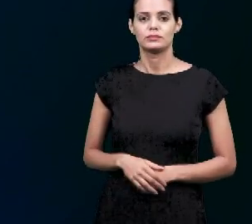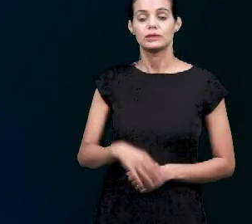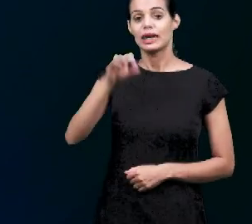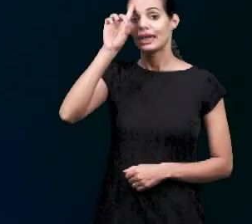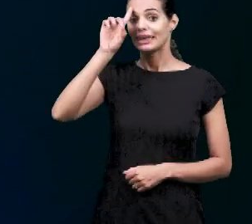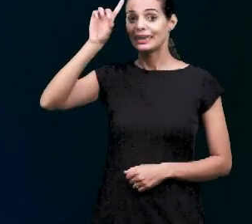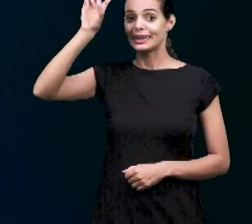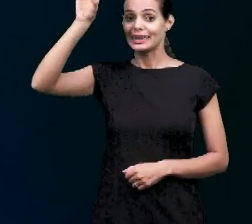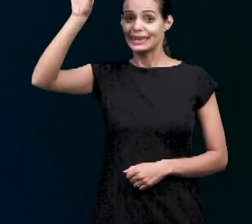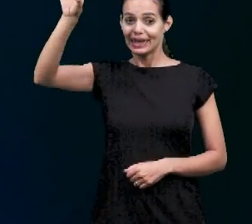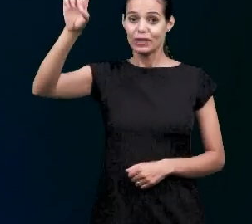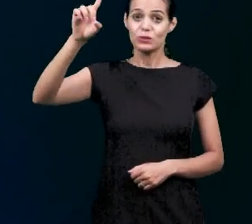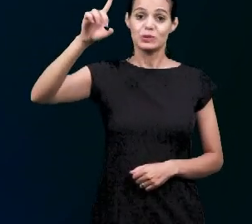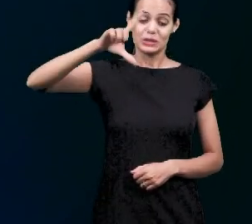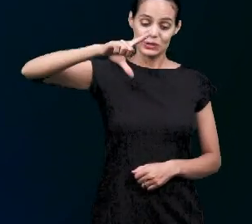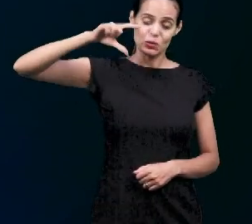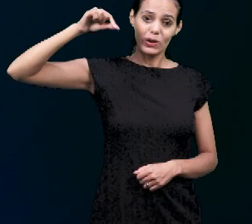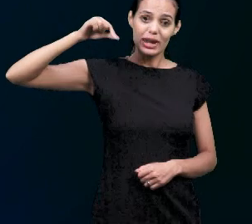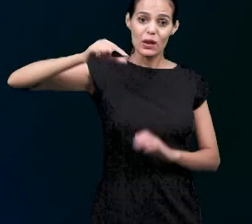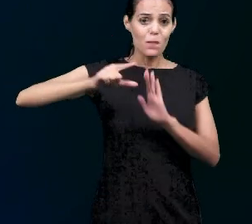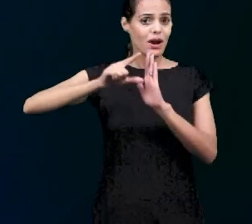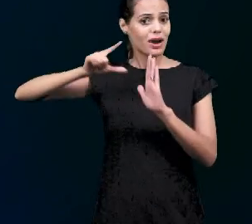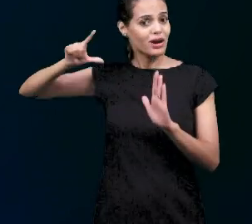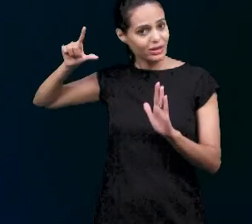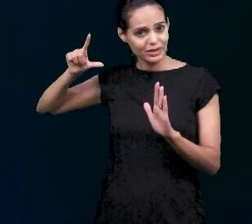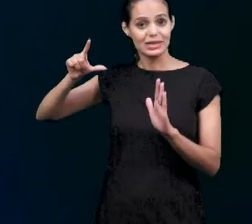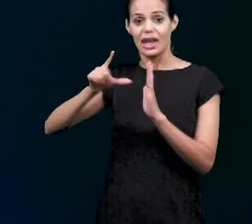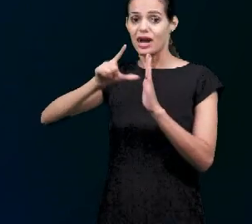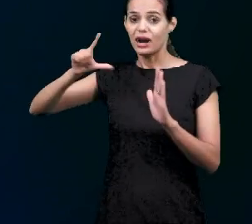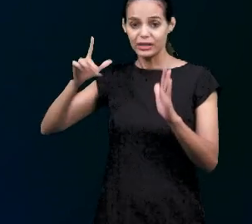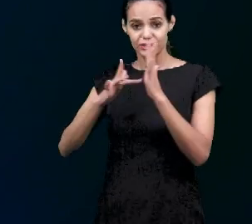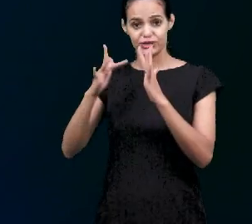Verset 26, Jésus a dit, je suis